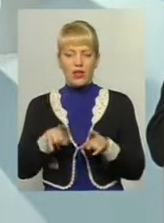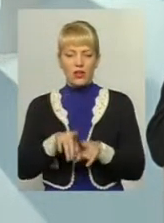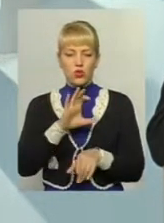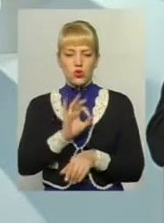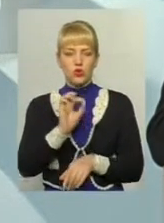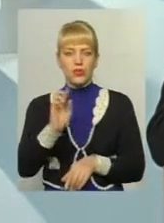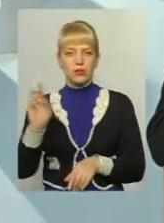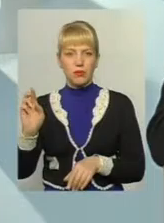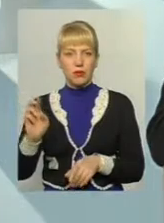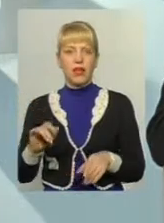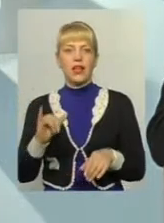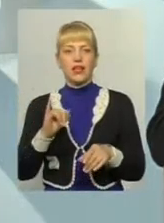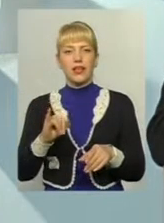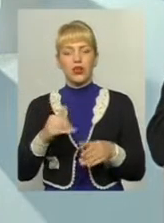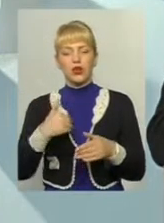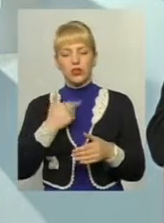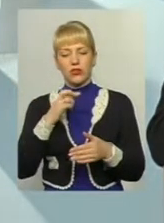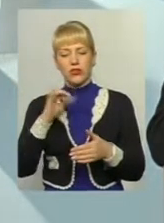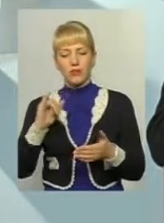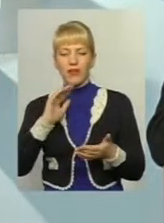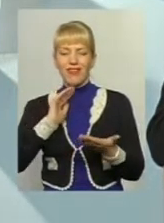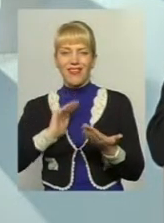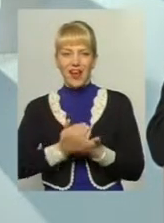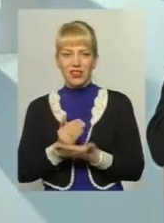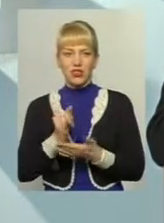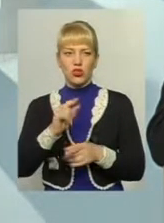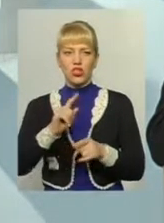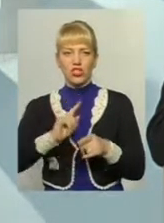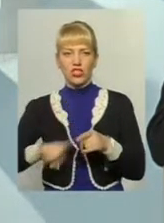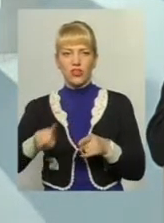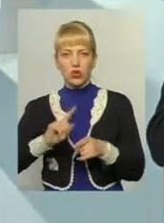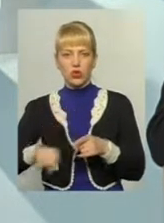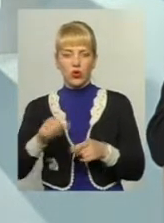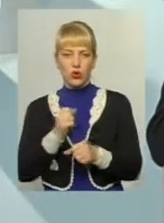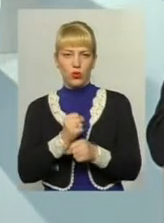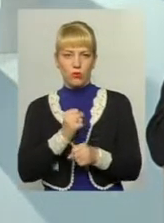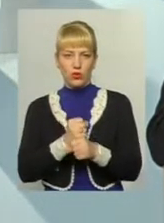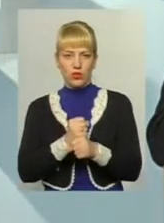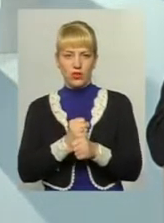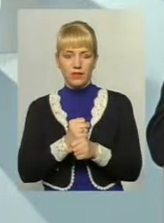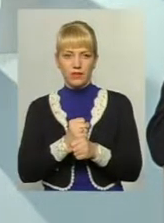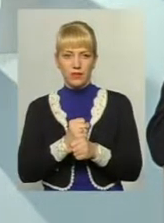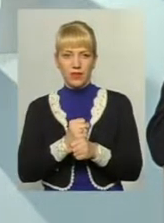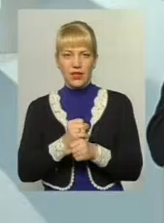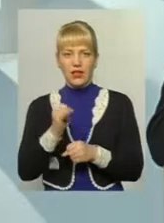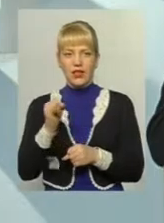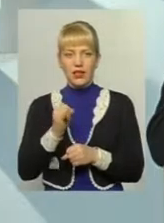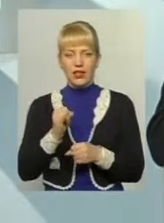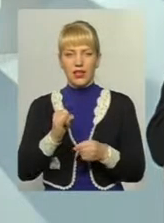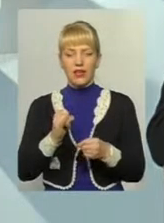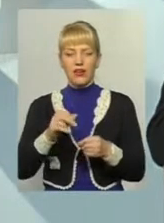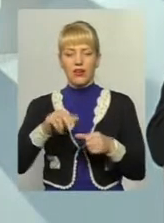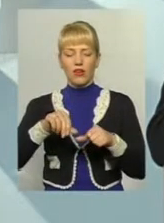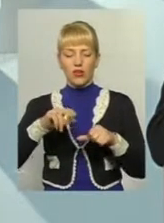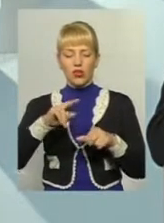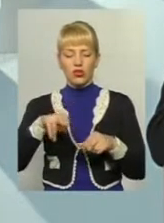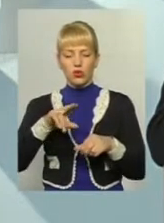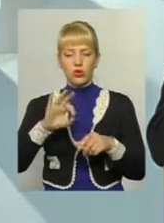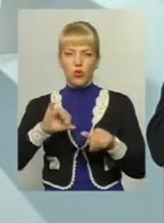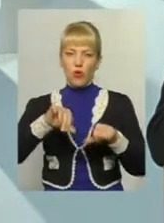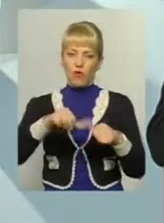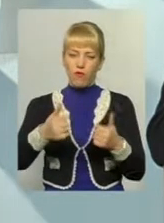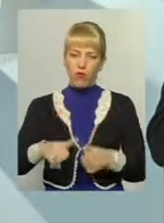робити перерахунки заново. Це приносить певні незручності не тільки для самих людей, які